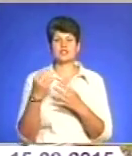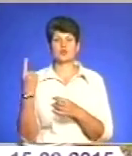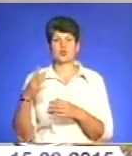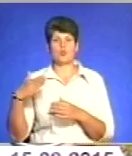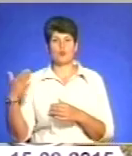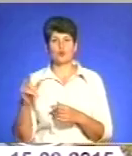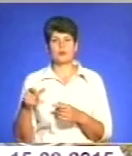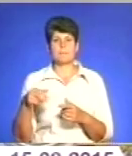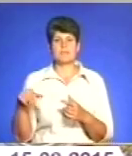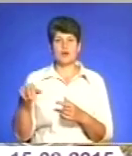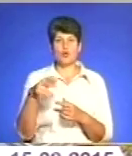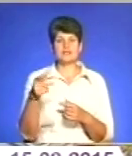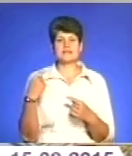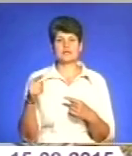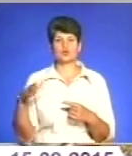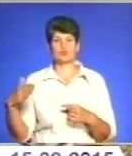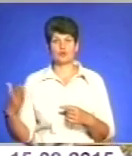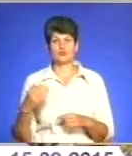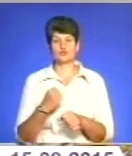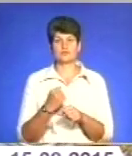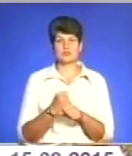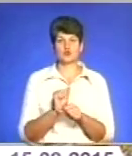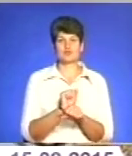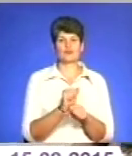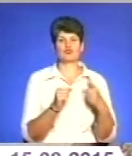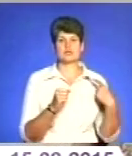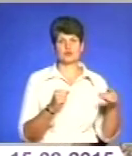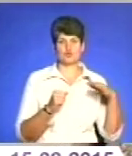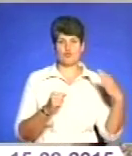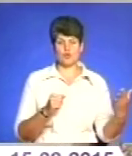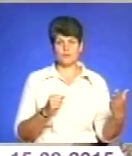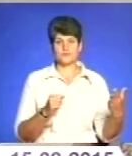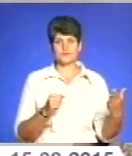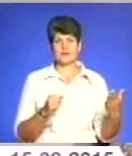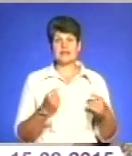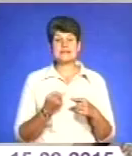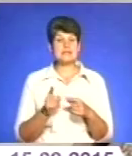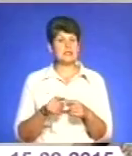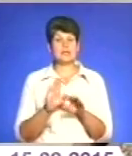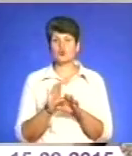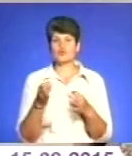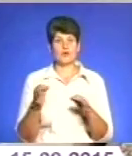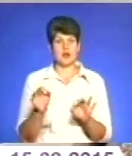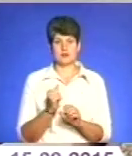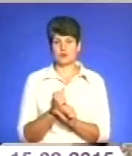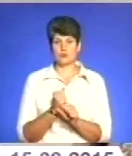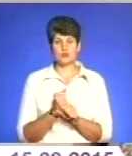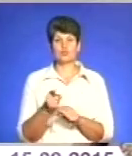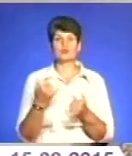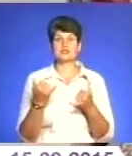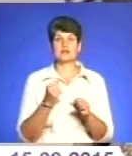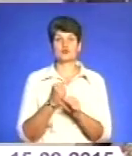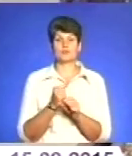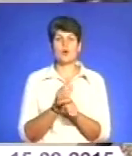переходили на іншу сторону і було багато звернень, щоб зробити зупинку з другого боку. Існуюча схема дорожнього руху цього робити не дозволяла, тому зроблена зараз